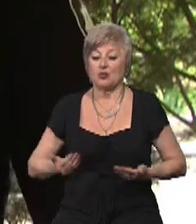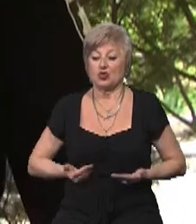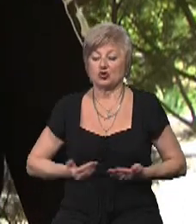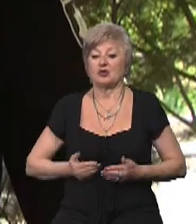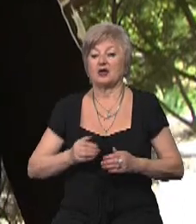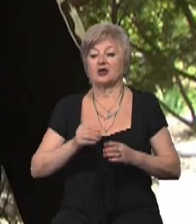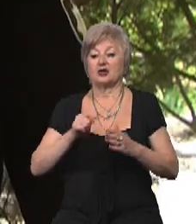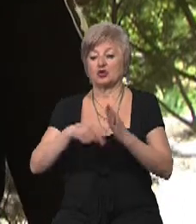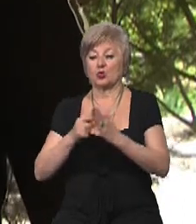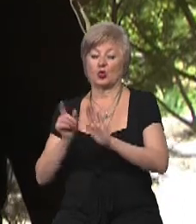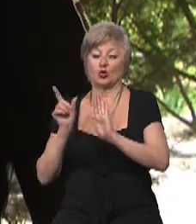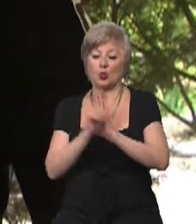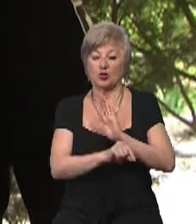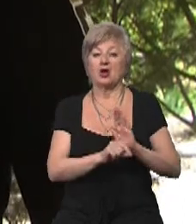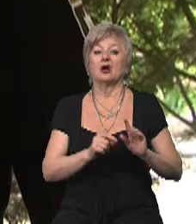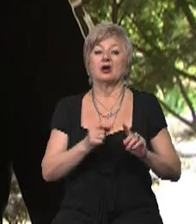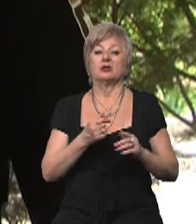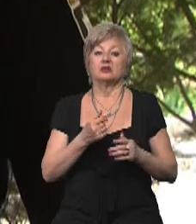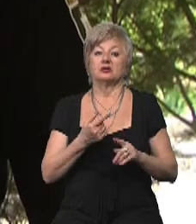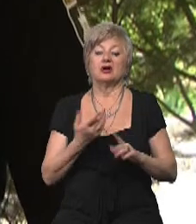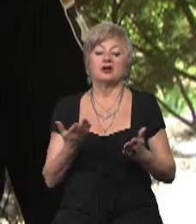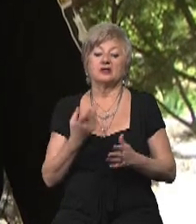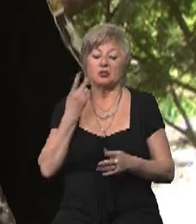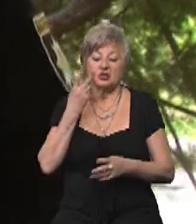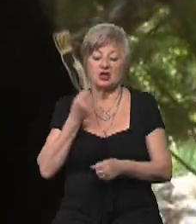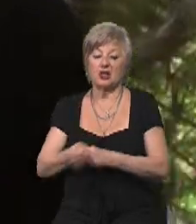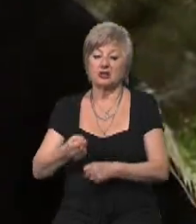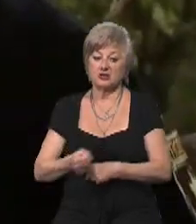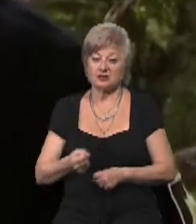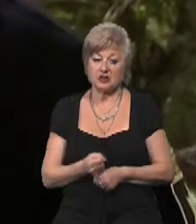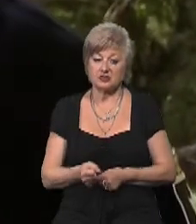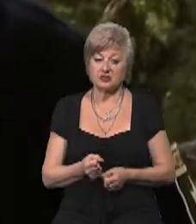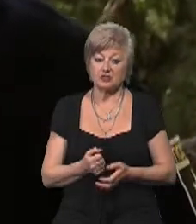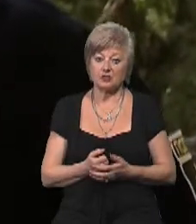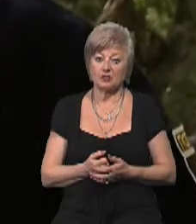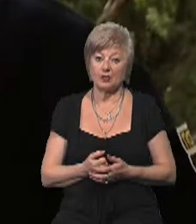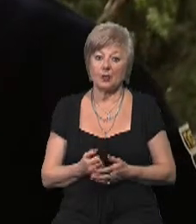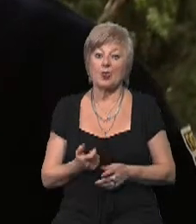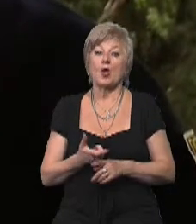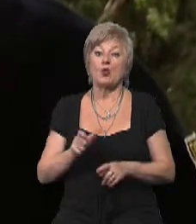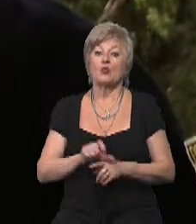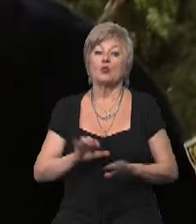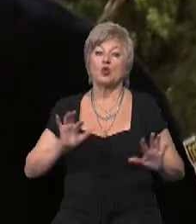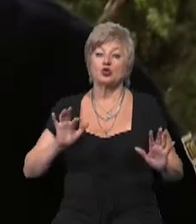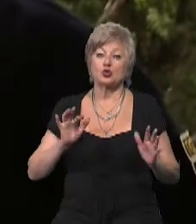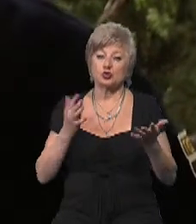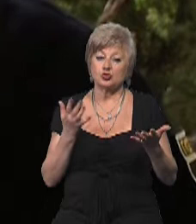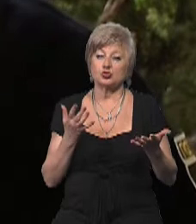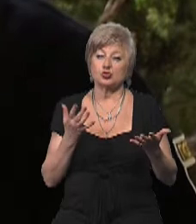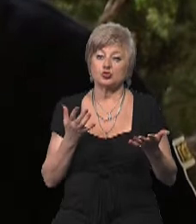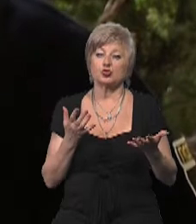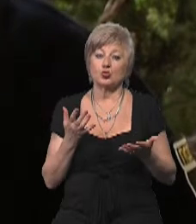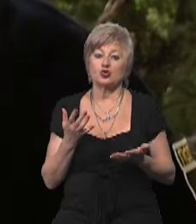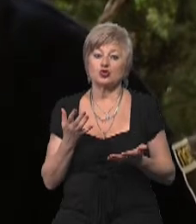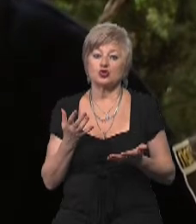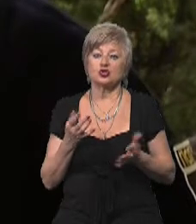з місця вчинення постійного правопорушення. Жінки, чоловіки? У більшості випадків, з мого досвіду,